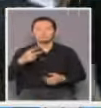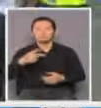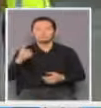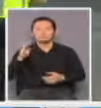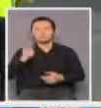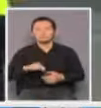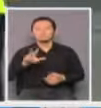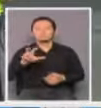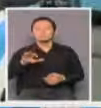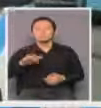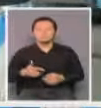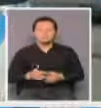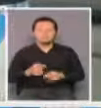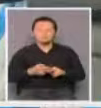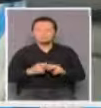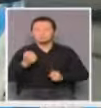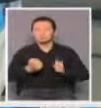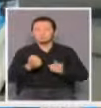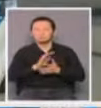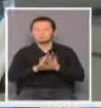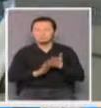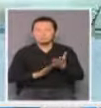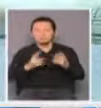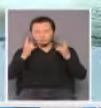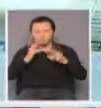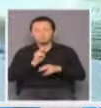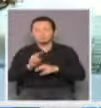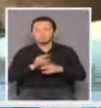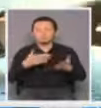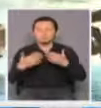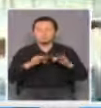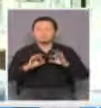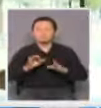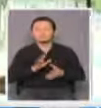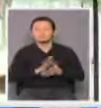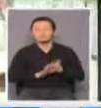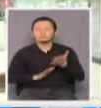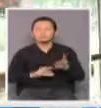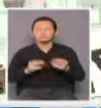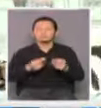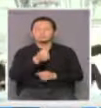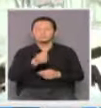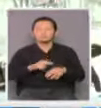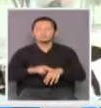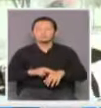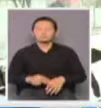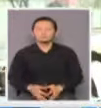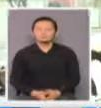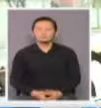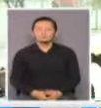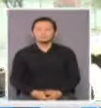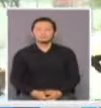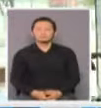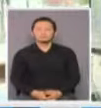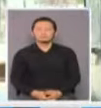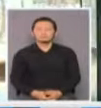21 300 тенге. С водителем была проведена разъяснительная беседа и заполнено уведомление об уплате налогов.